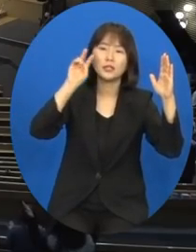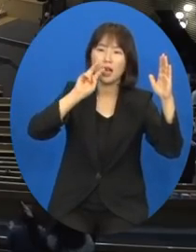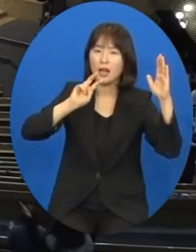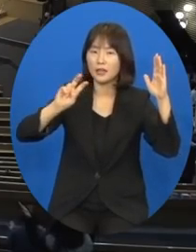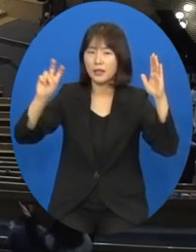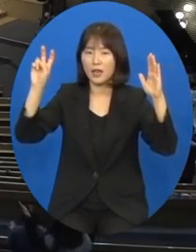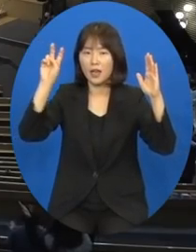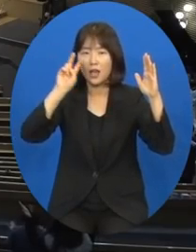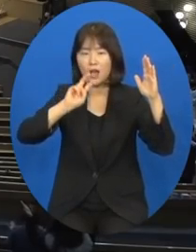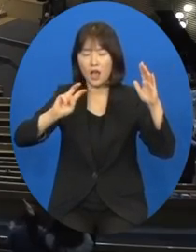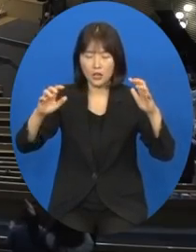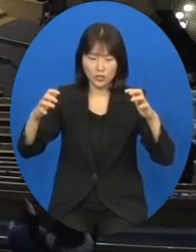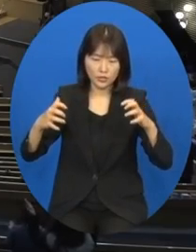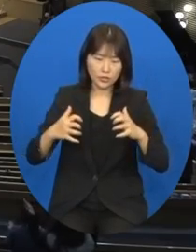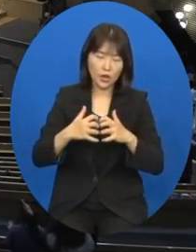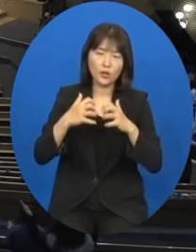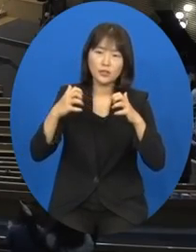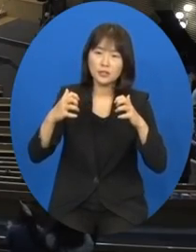way